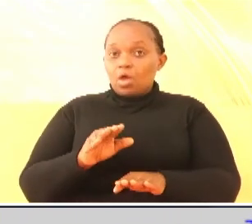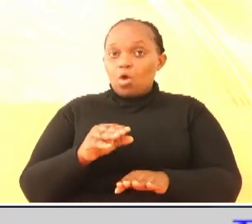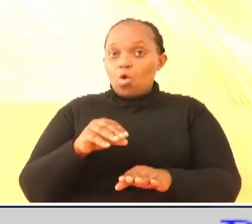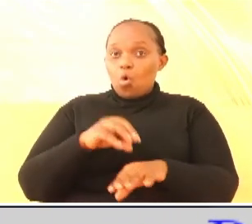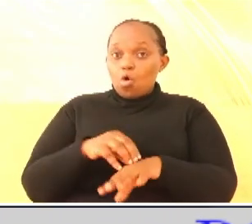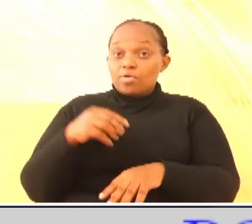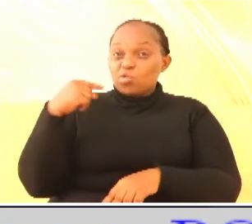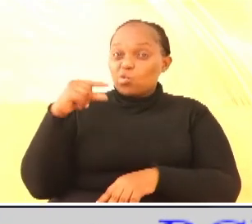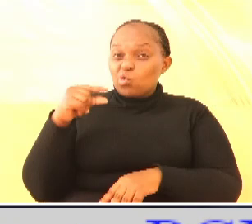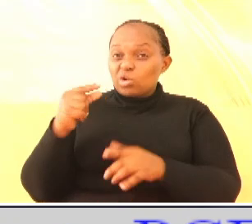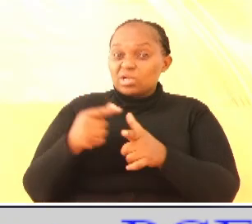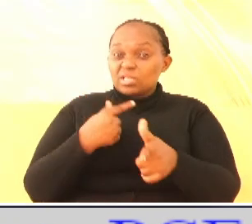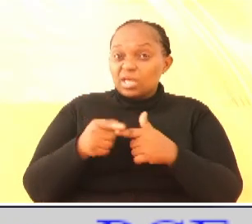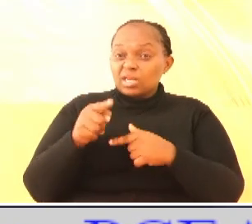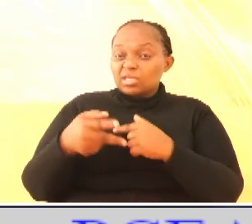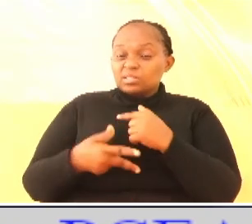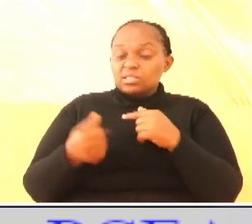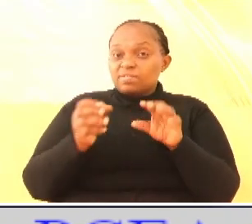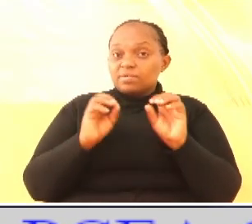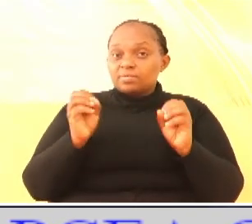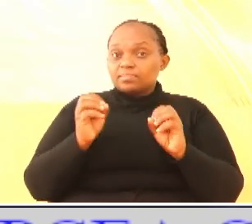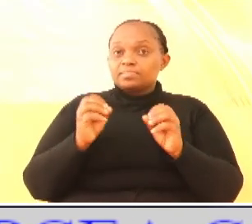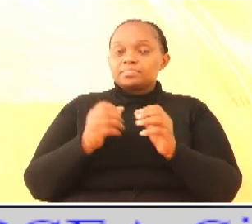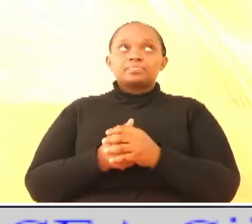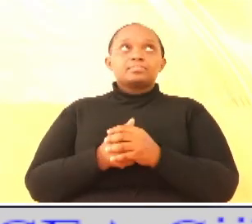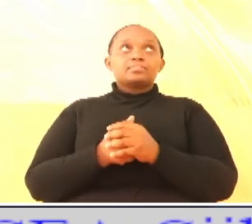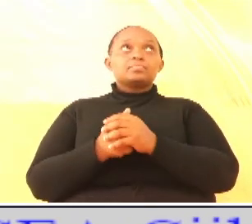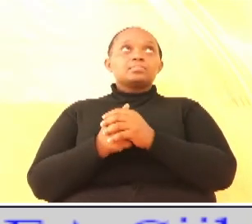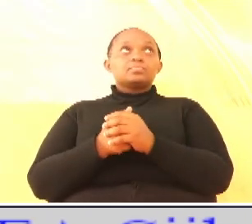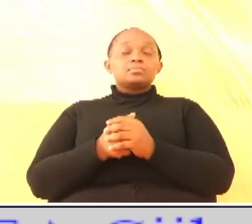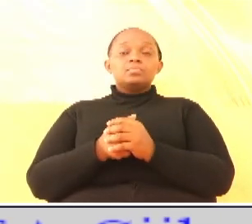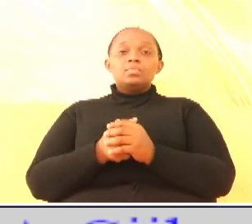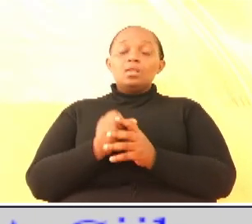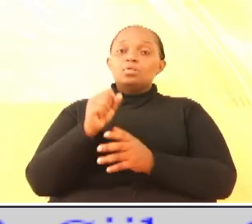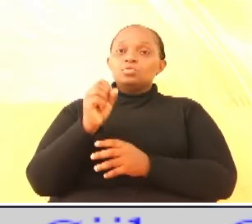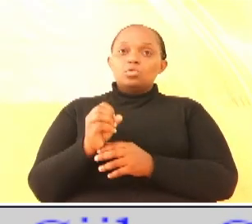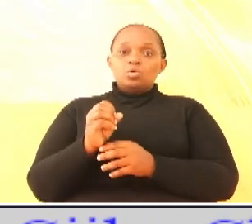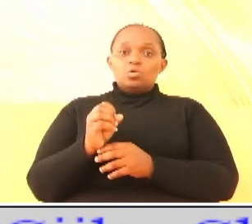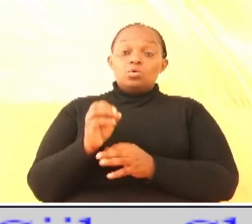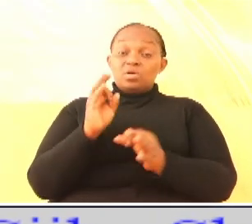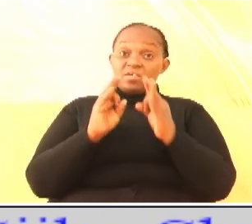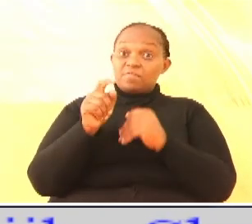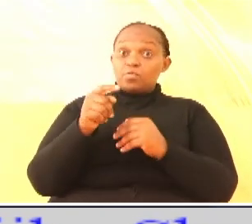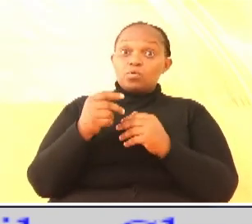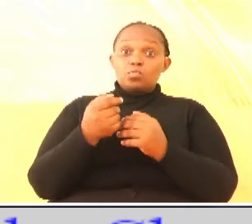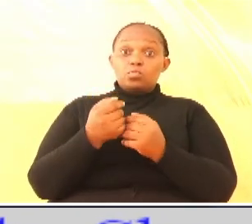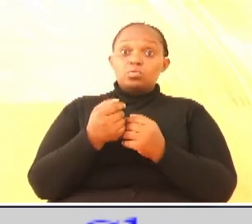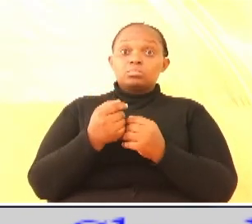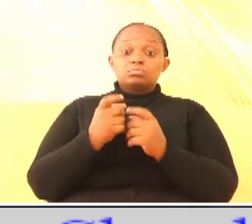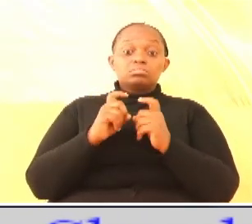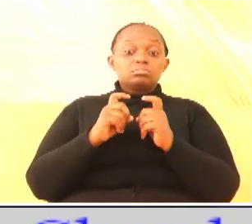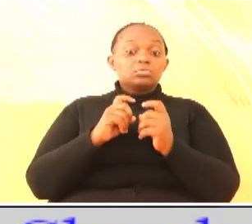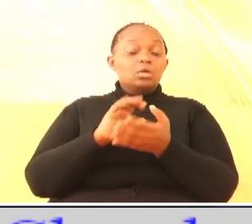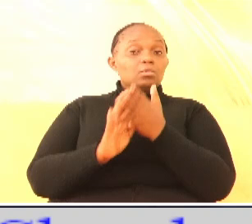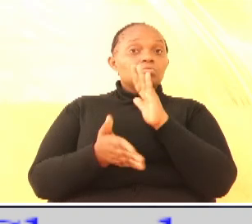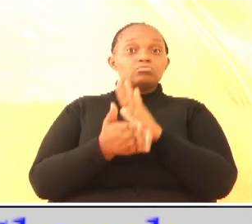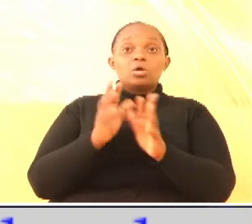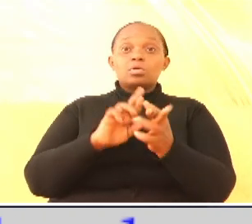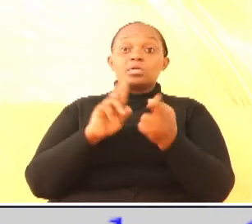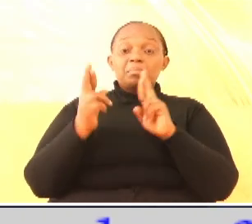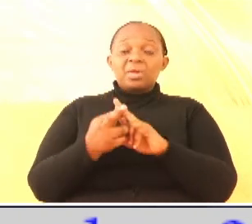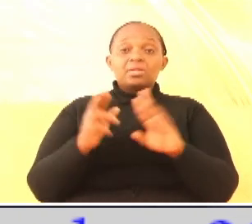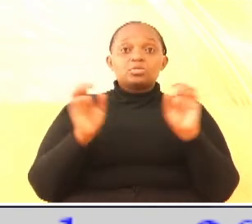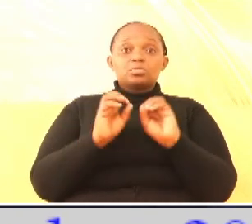corrupt. Wamemaliza hii nchi. Sitaki kuwa hukumu, lakini msipotubu hamutaenda. Kwa sababu hiyo